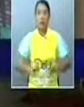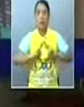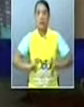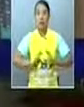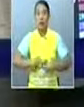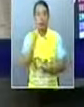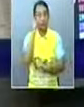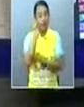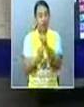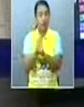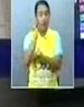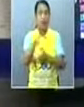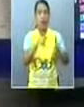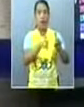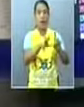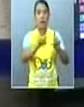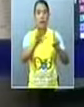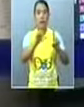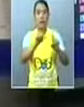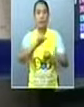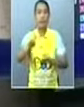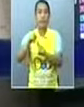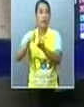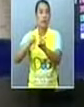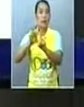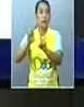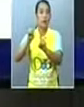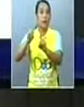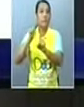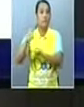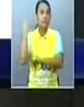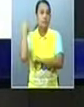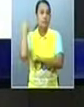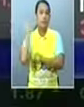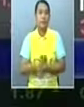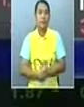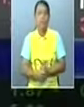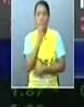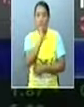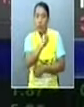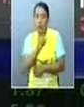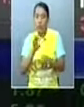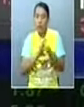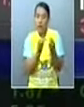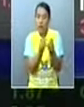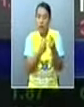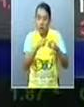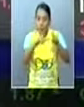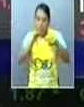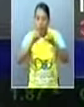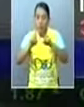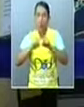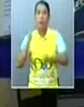ชนีปีหน้า 1,350 ถึง 1,550 จุดอาจอาศัยการแกว่งตัวของดัชนีที่มากกว่า200จุด